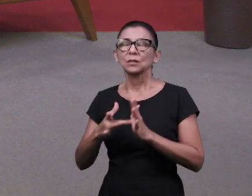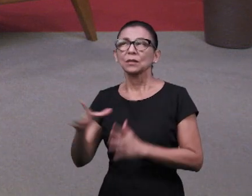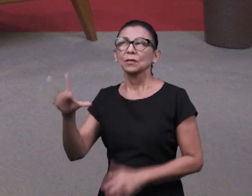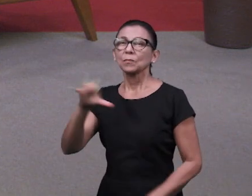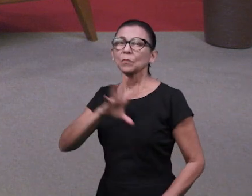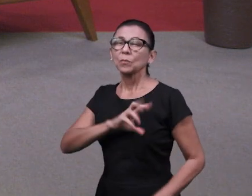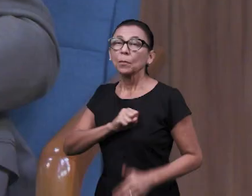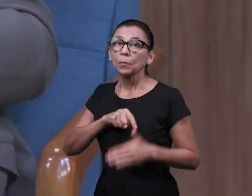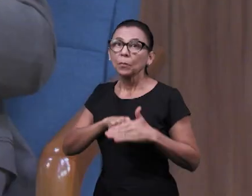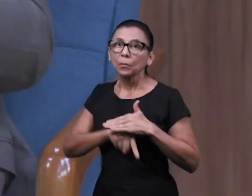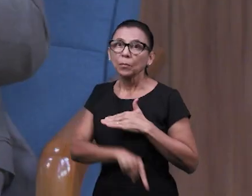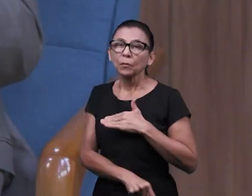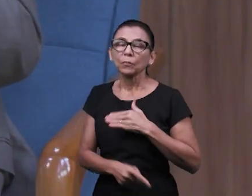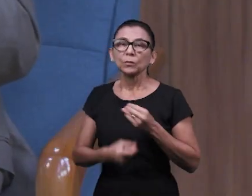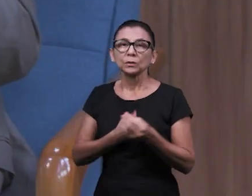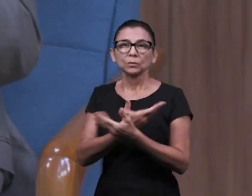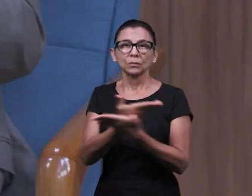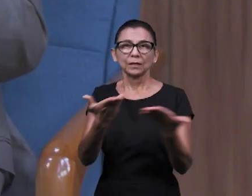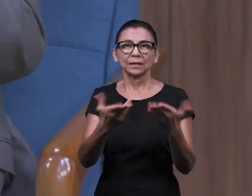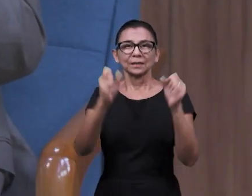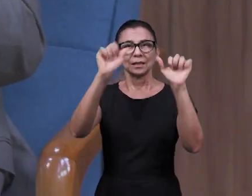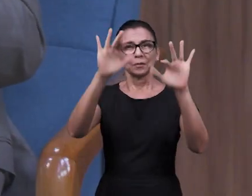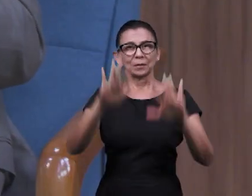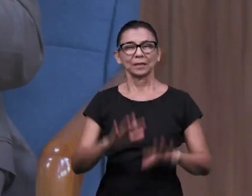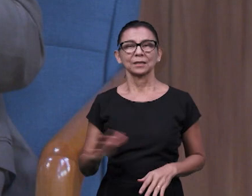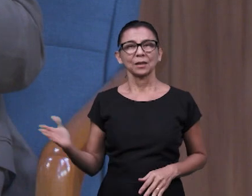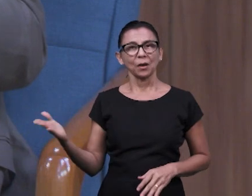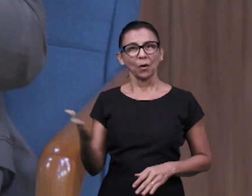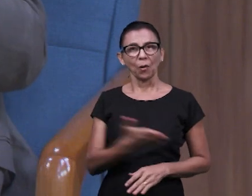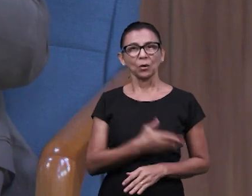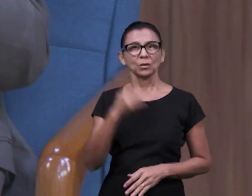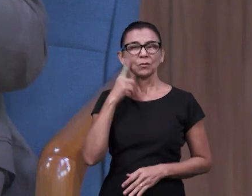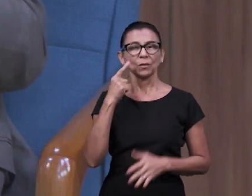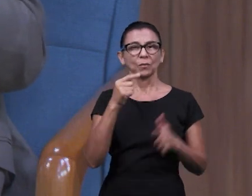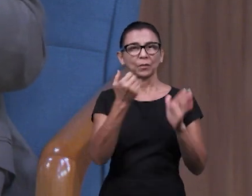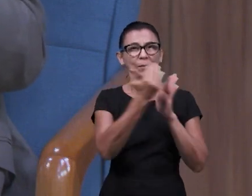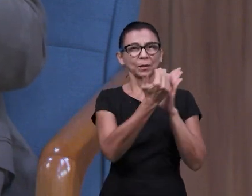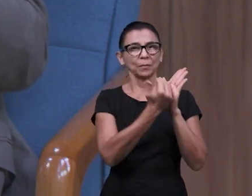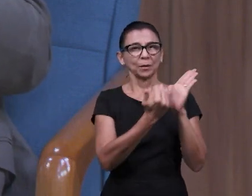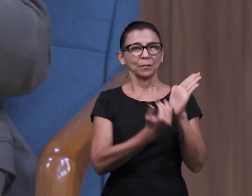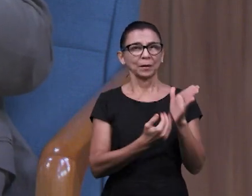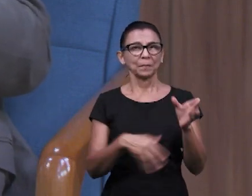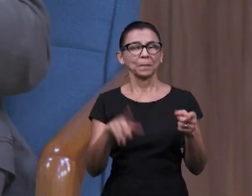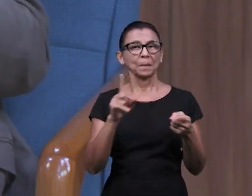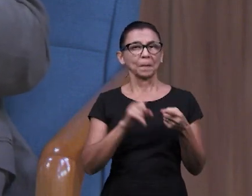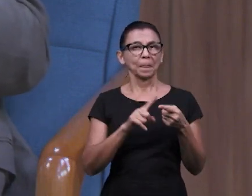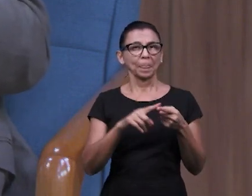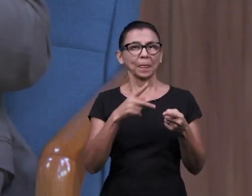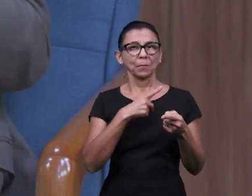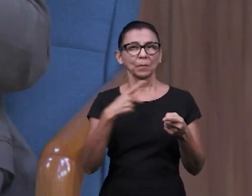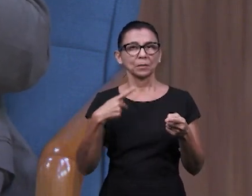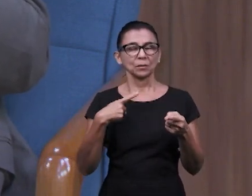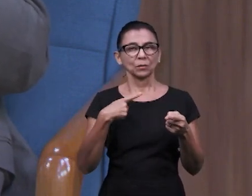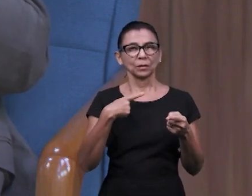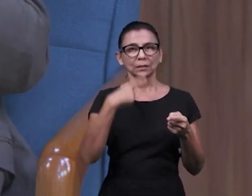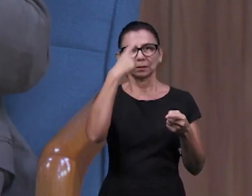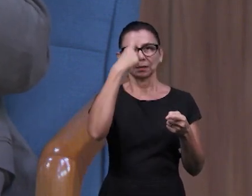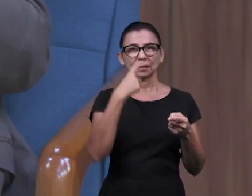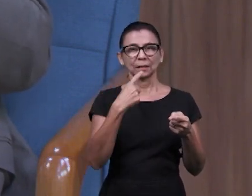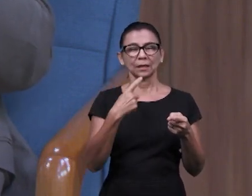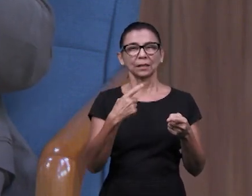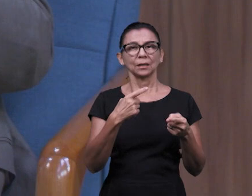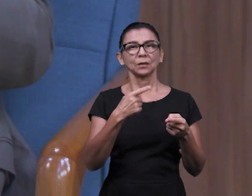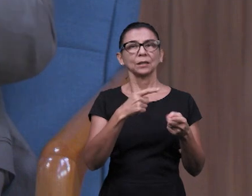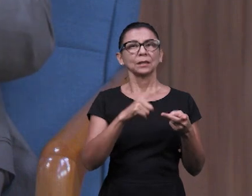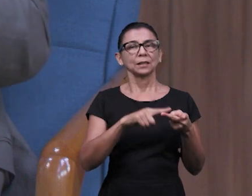il nous offre cette seconde bénédiction. Dans le programme d'aujourd'hui, dans le volet leçon du Manaïm, je reçois le pasteur Daniel Moreira de Sérgio Souza